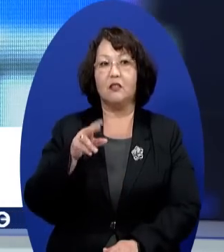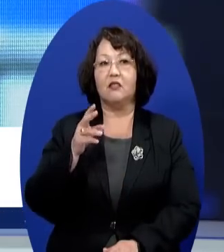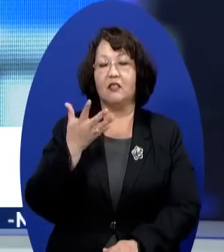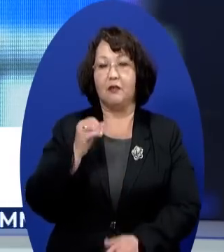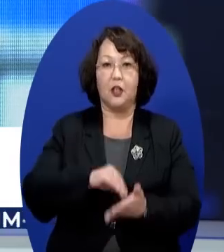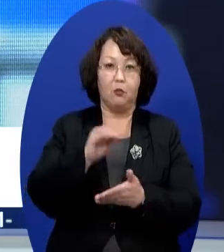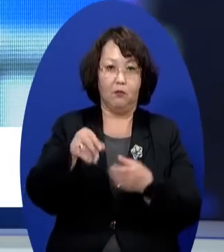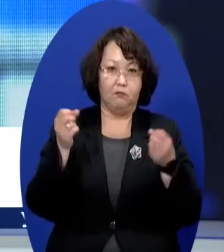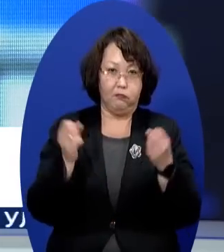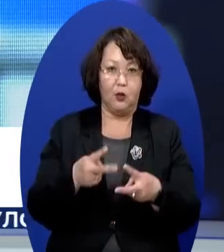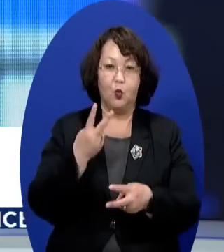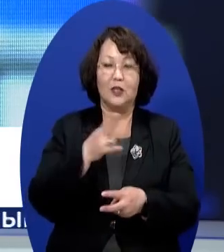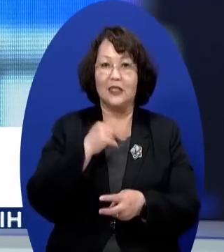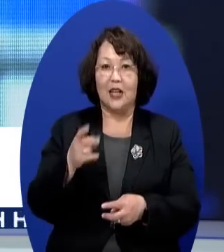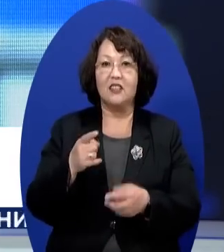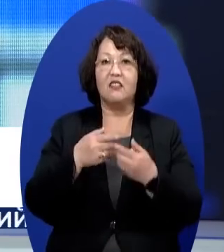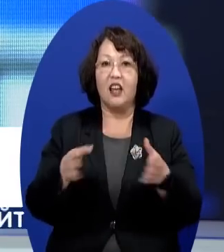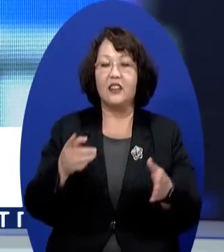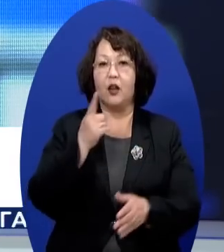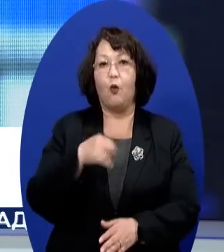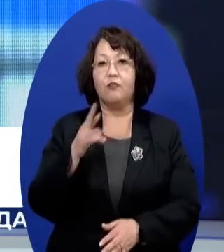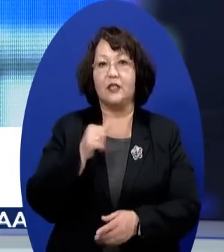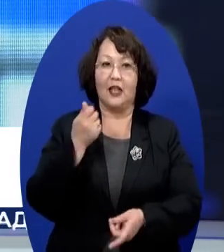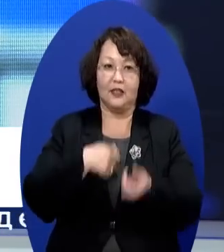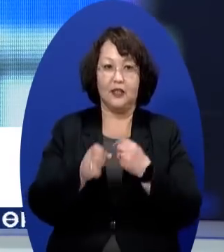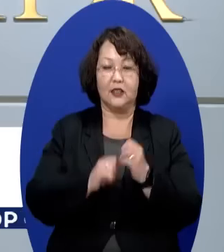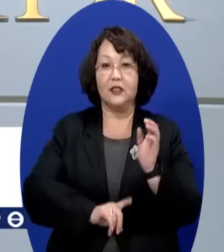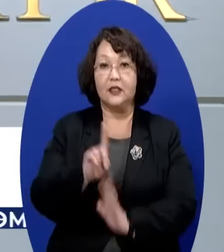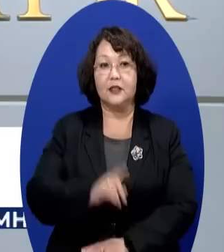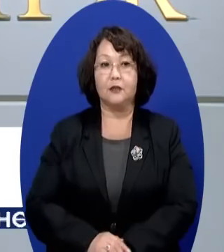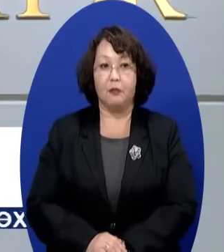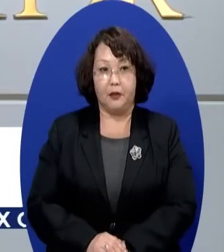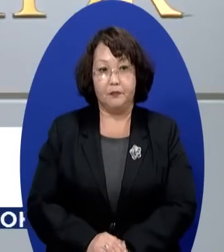баталгаажсан үнэт цаасны нээлттэй арилжааг өнөөдөр эхлүүлсэн байна.